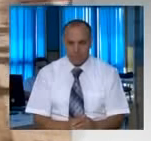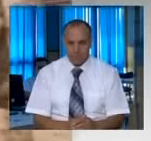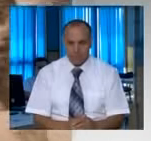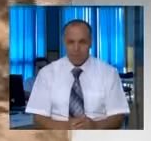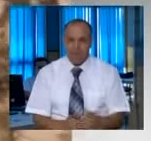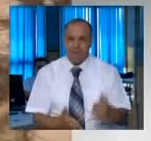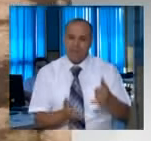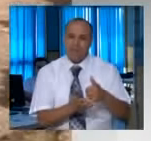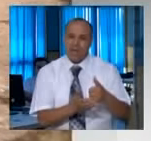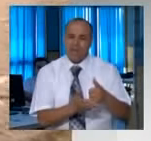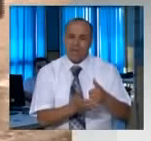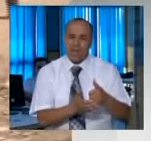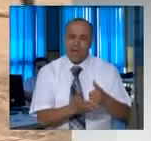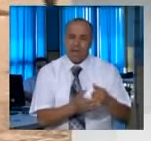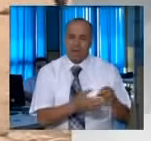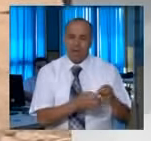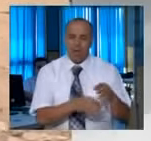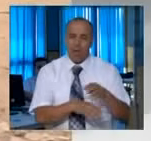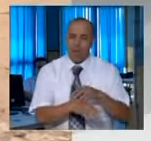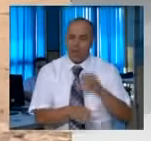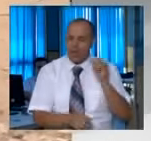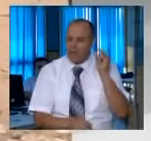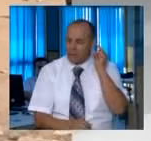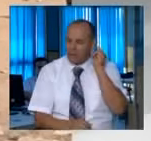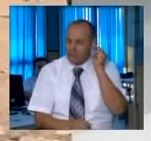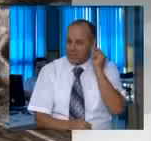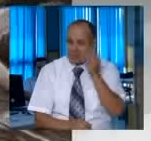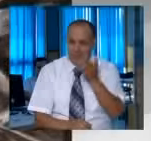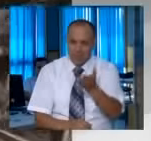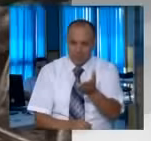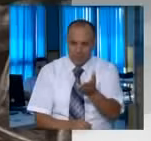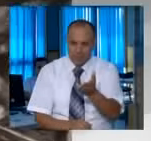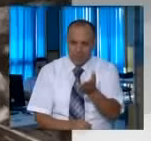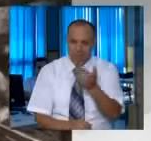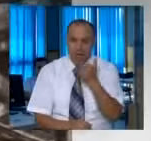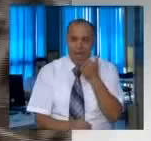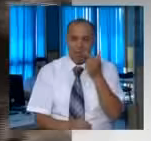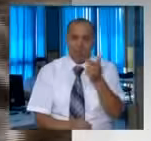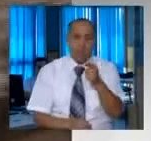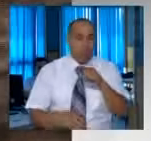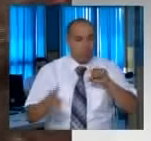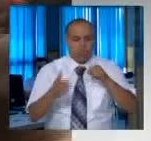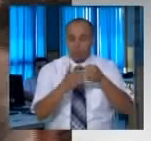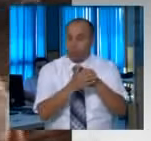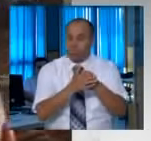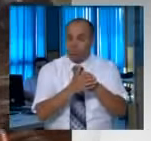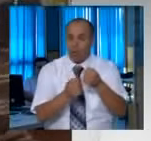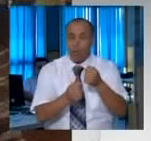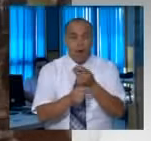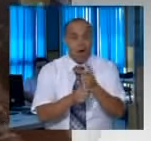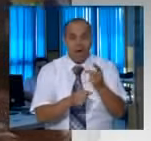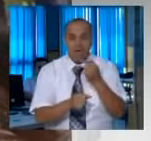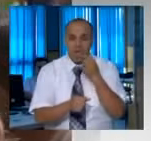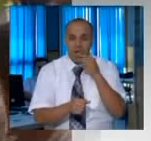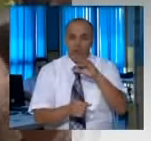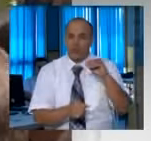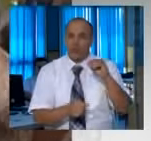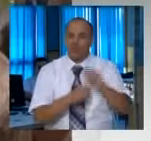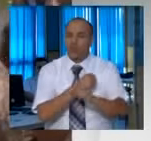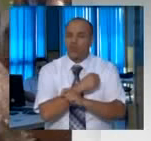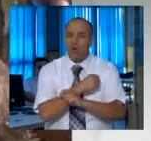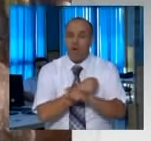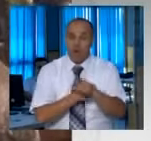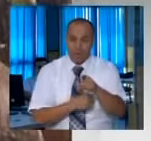بمنطقة خمودة من معتمدية فوسانة التابعة لولاية القصرين جد حادث مرور مروع في السوق الأسبوعية